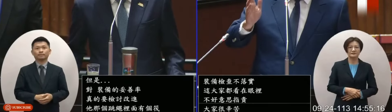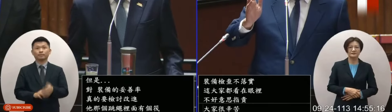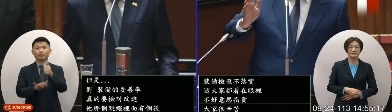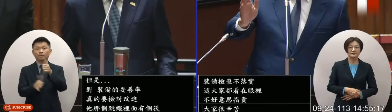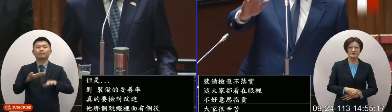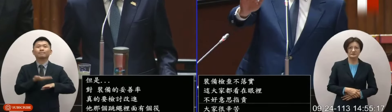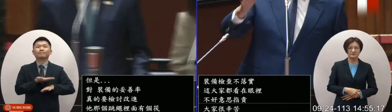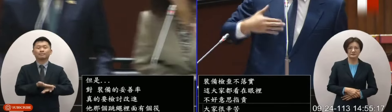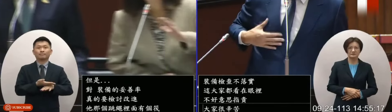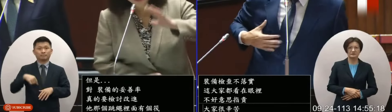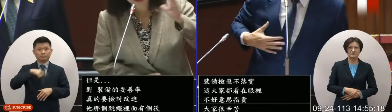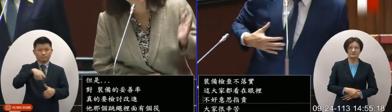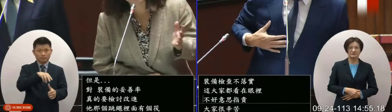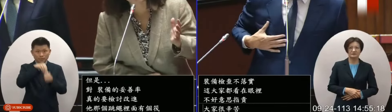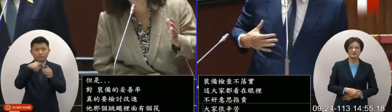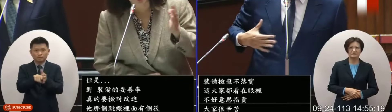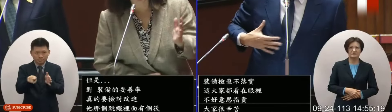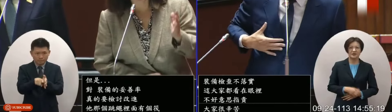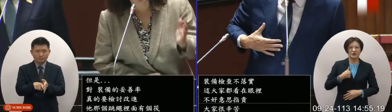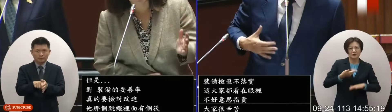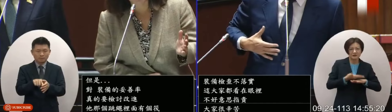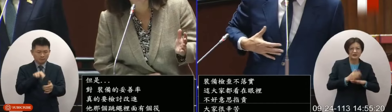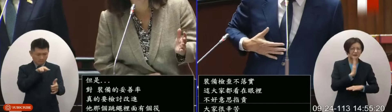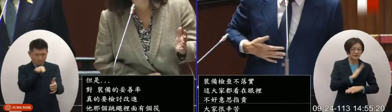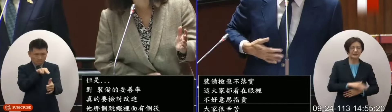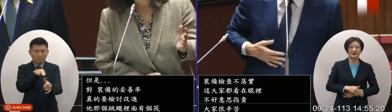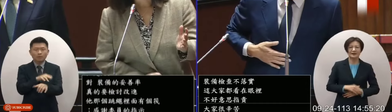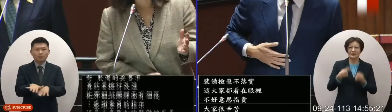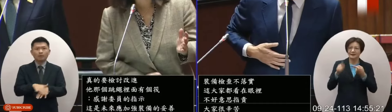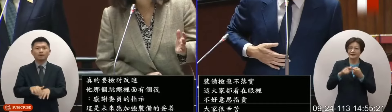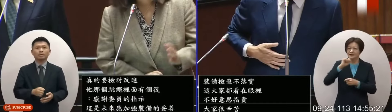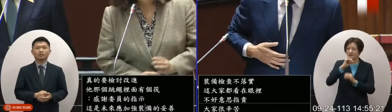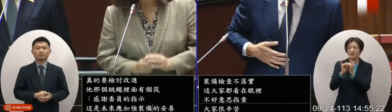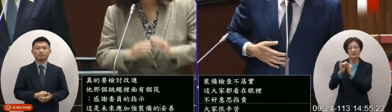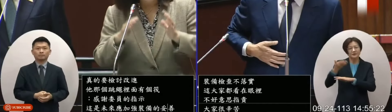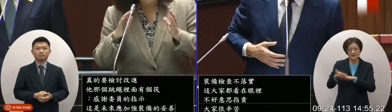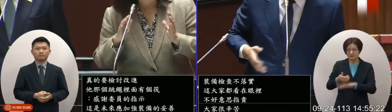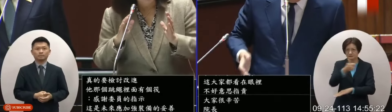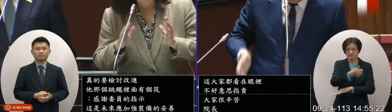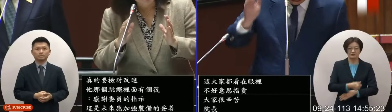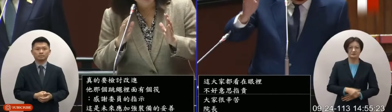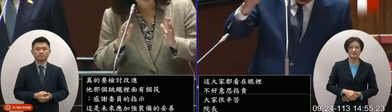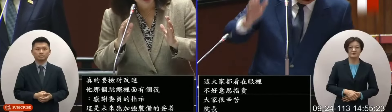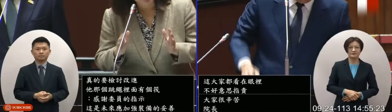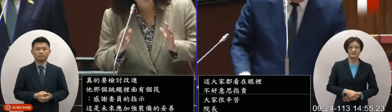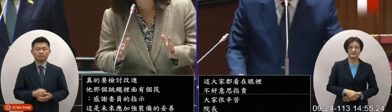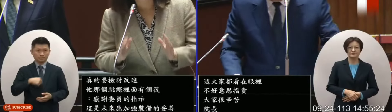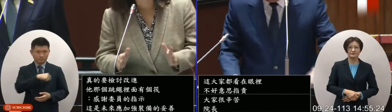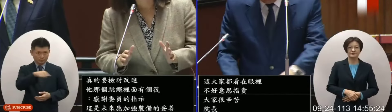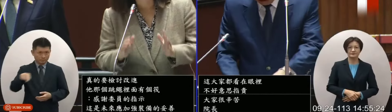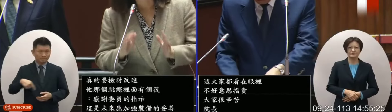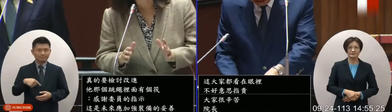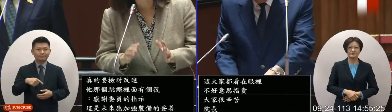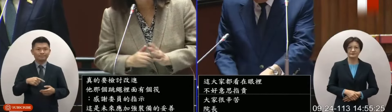心吼，我们要救人的时吼，一定看伊的状况。 爱护台湾的乡亲放心啦。 阮的迄落兄弟